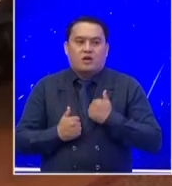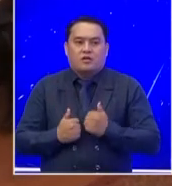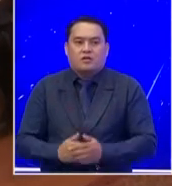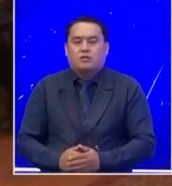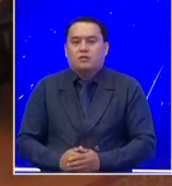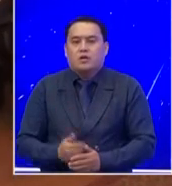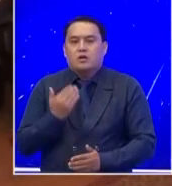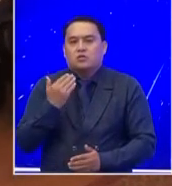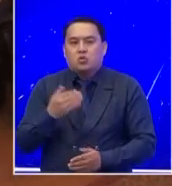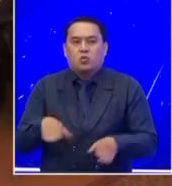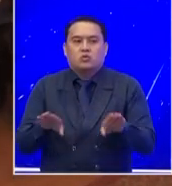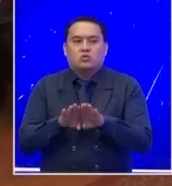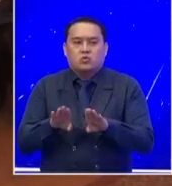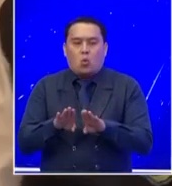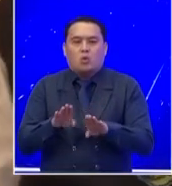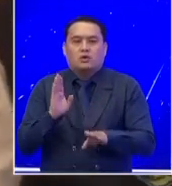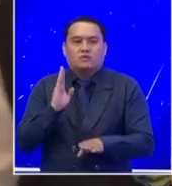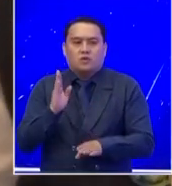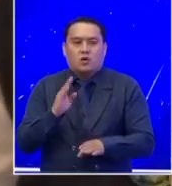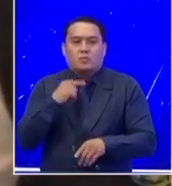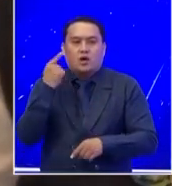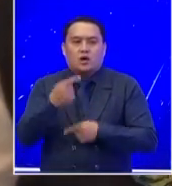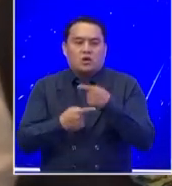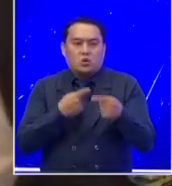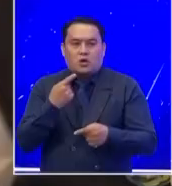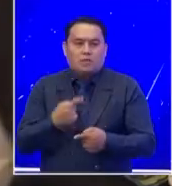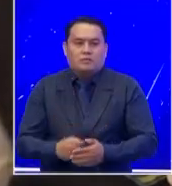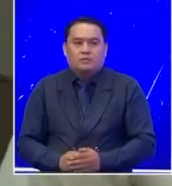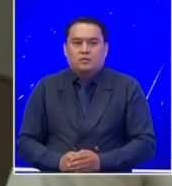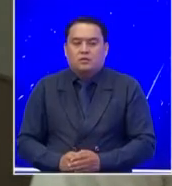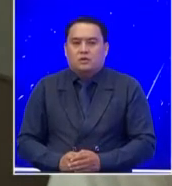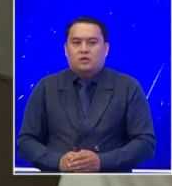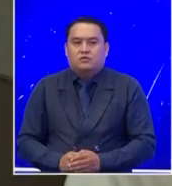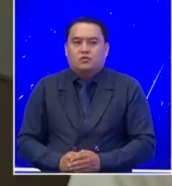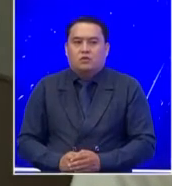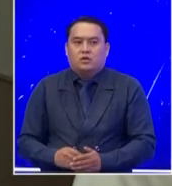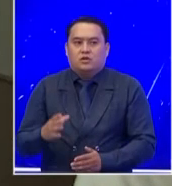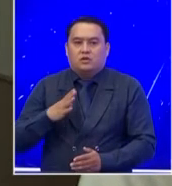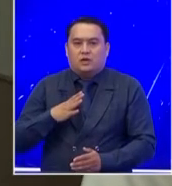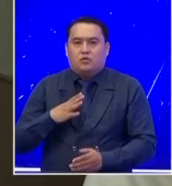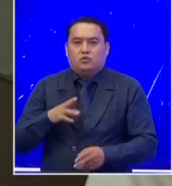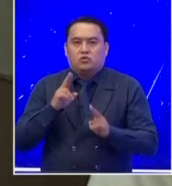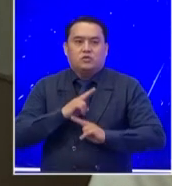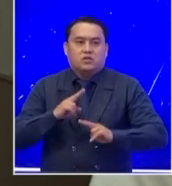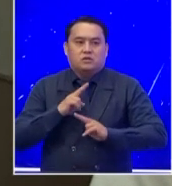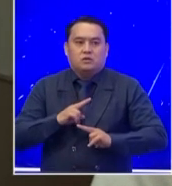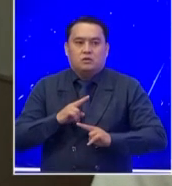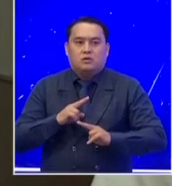олимпиадников. Ведь на них равняются не только сверстники, но и подрастающее поколение. С прошлого года начал интересоваться